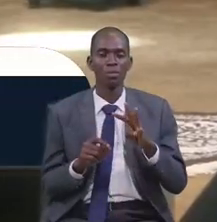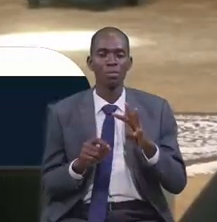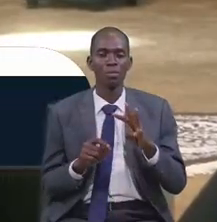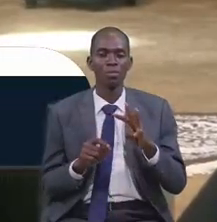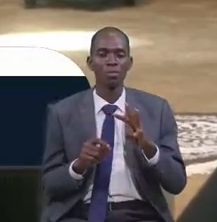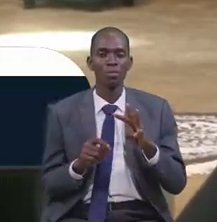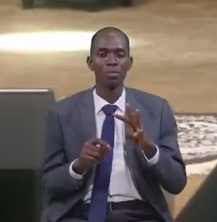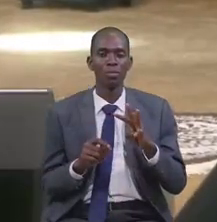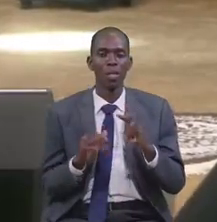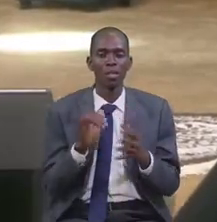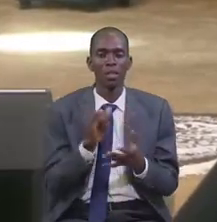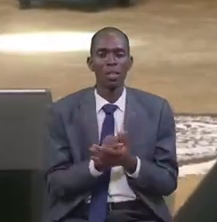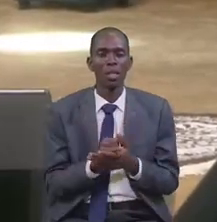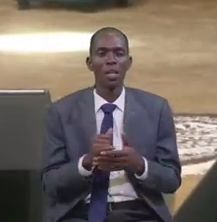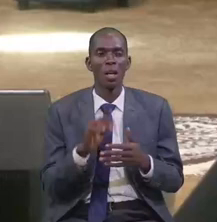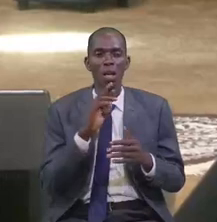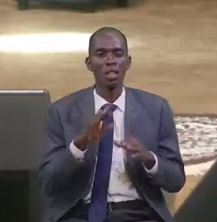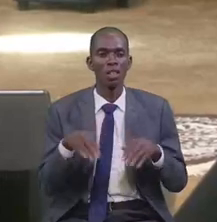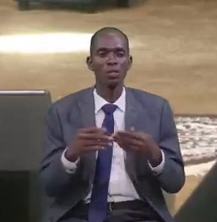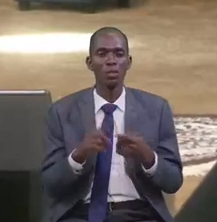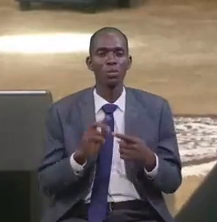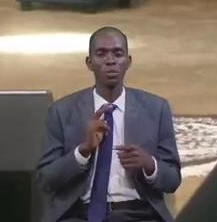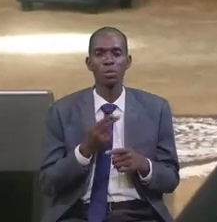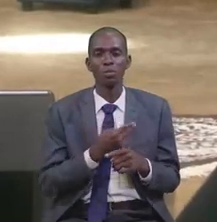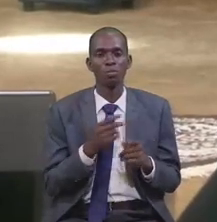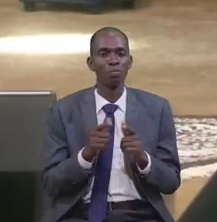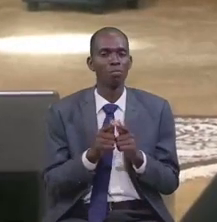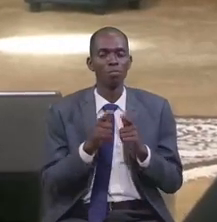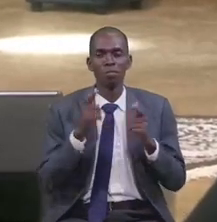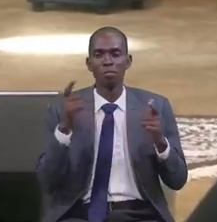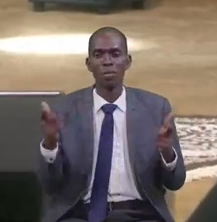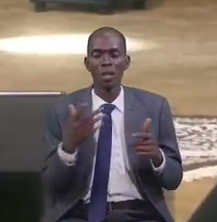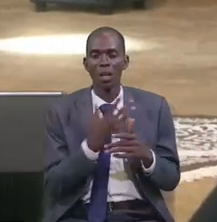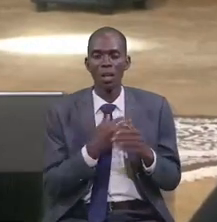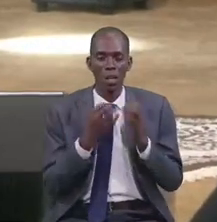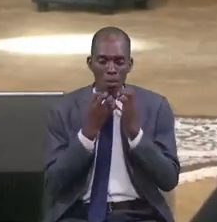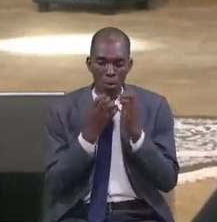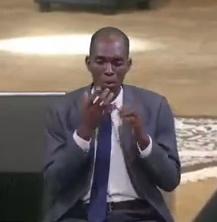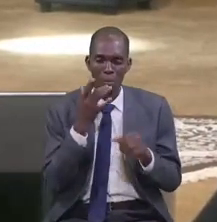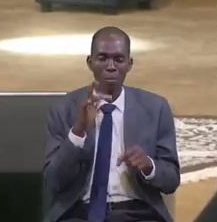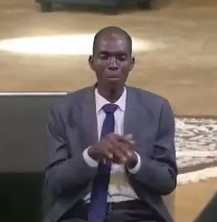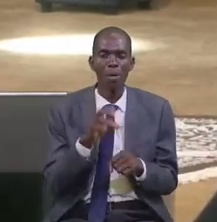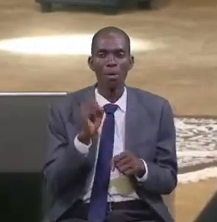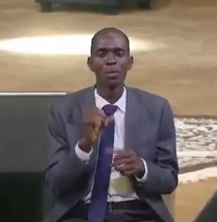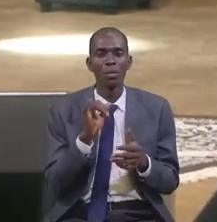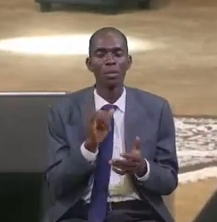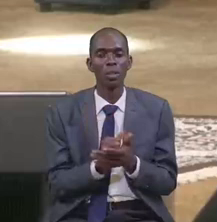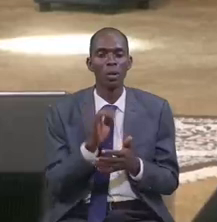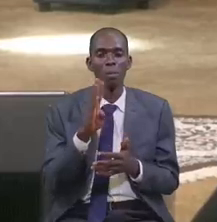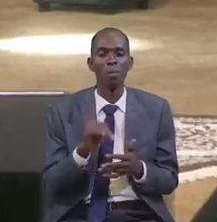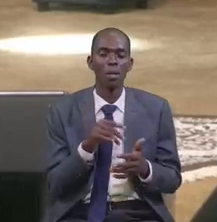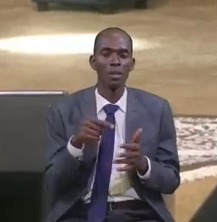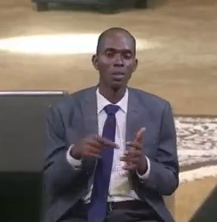lesquels nous assurent de sa part les plus grandes et les plus précieuses promesses, afin que par elles,